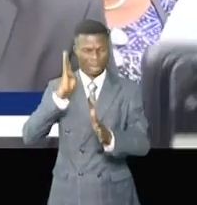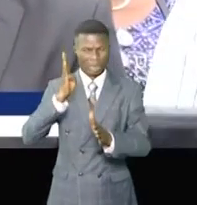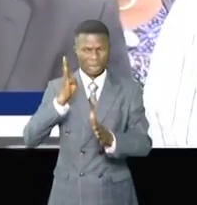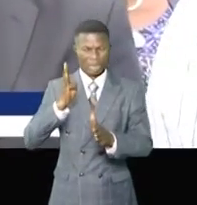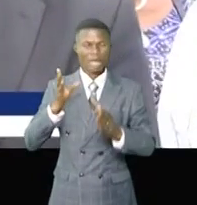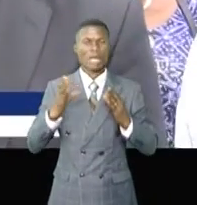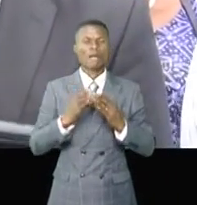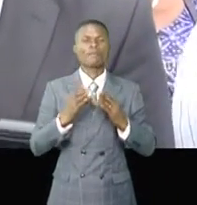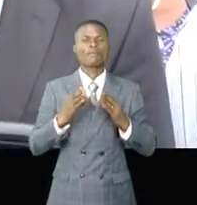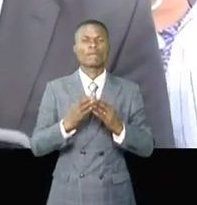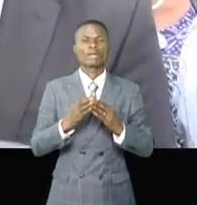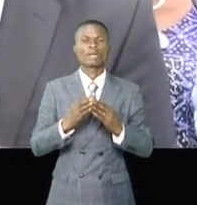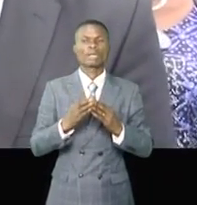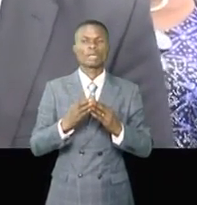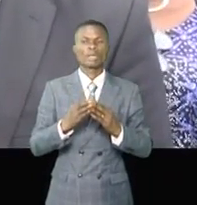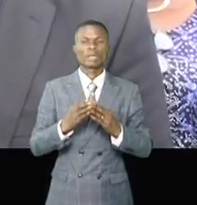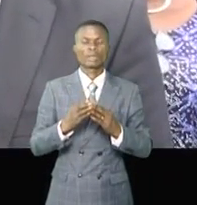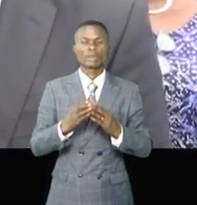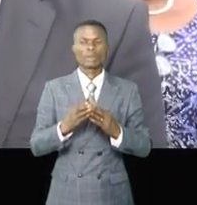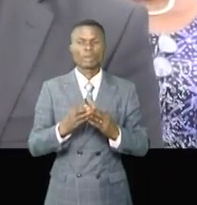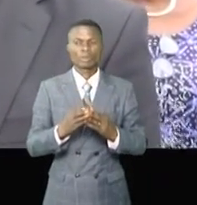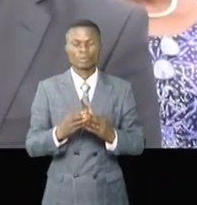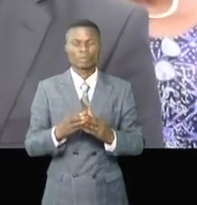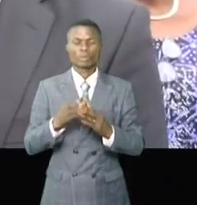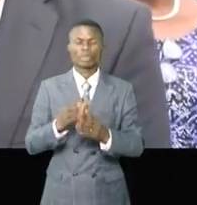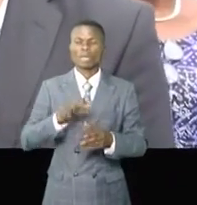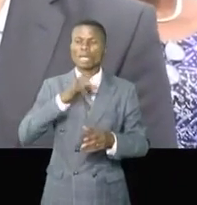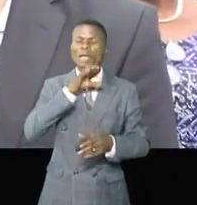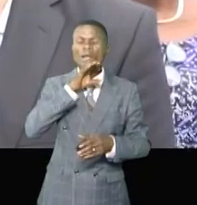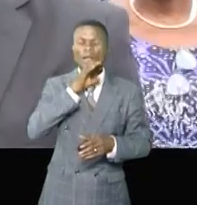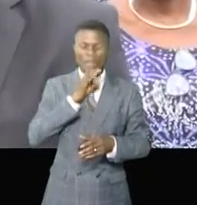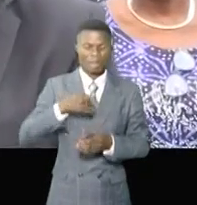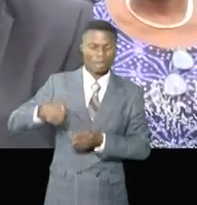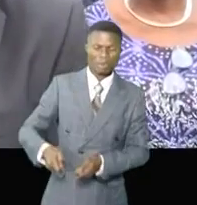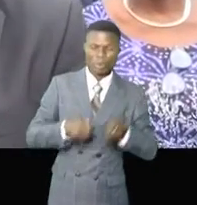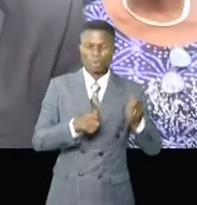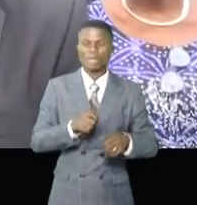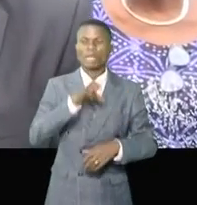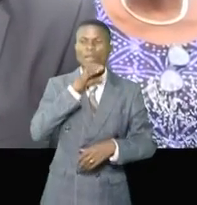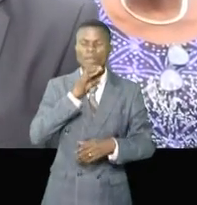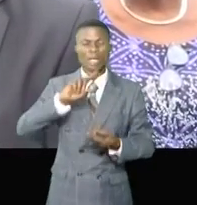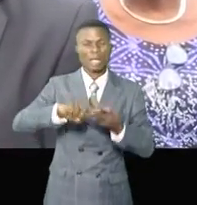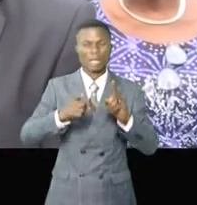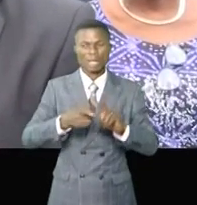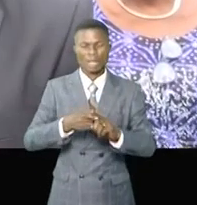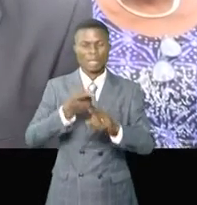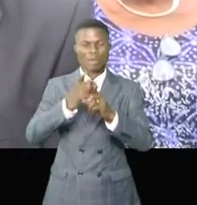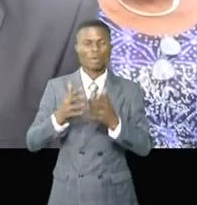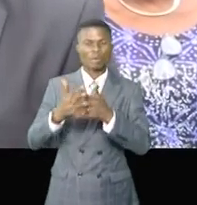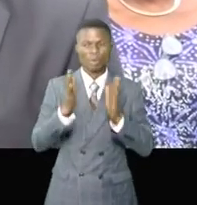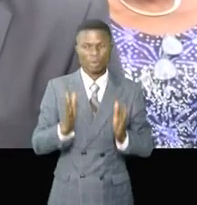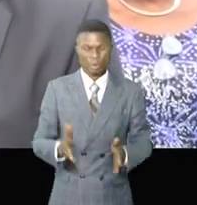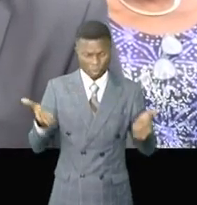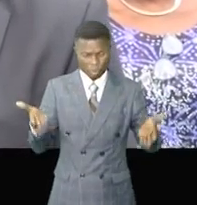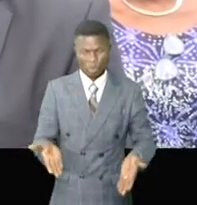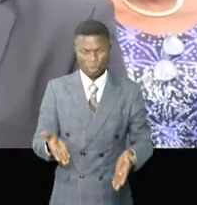avec le business des kayas, carrières à l'Etendele, avec nos partenaires qui viennent de l'Amérique. On est là